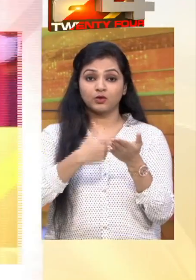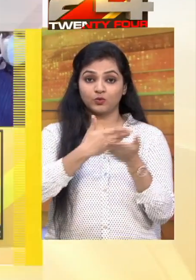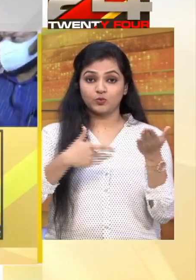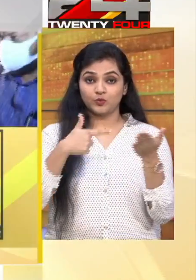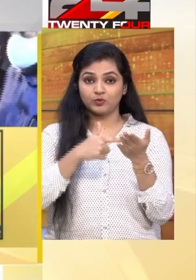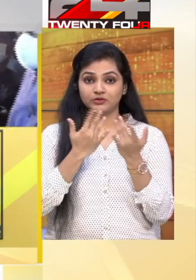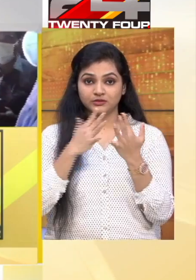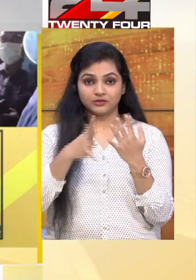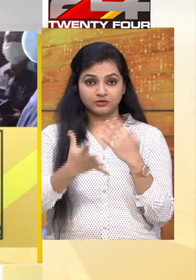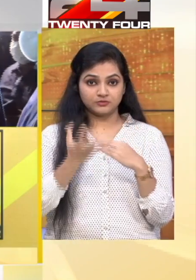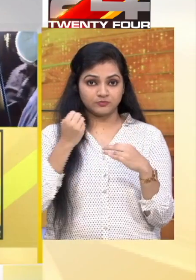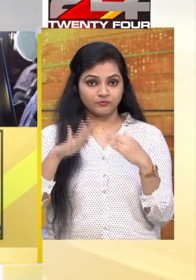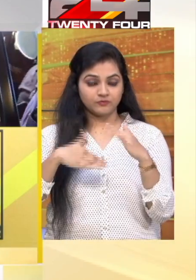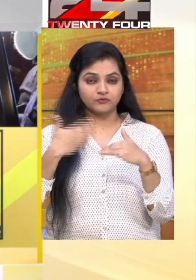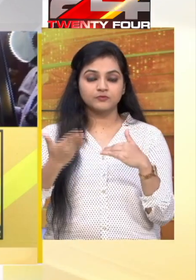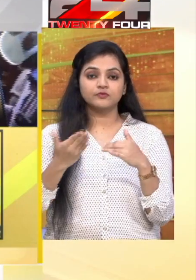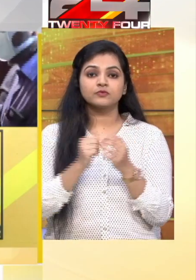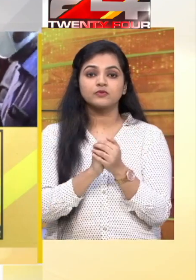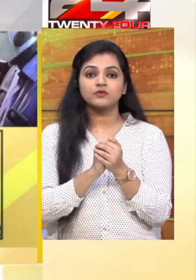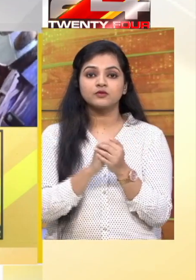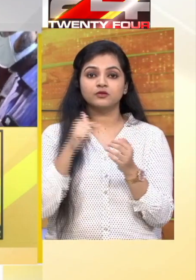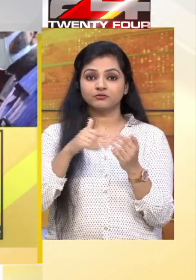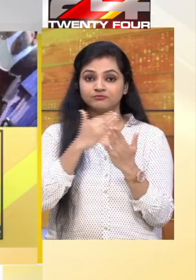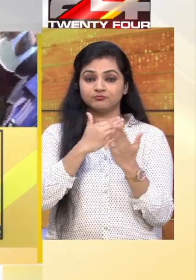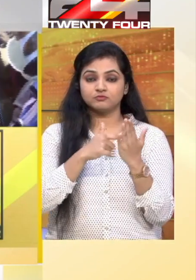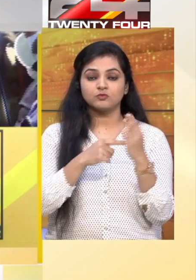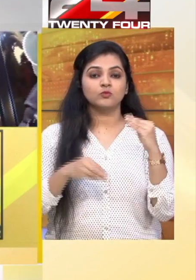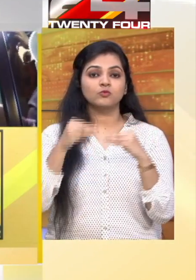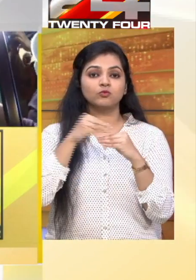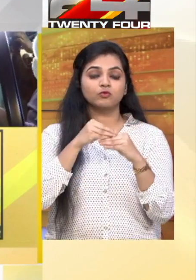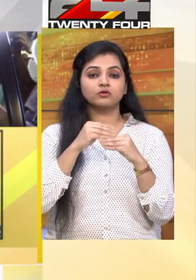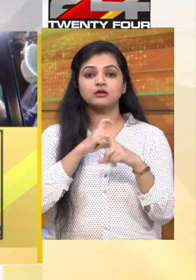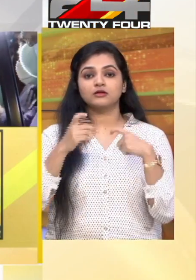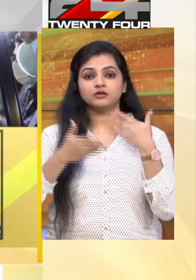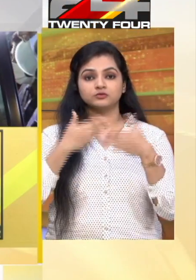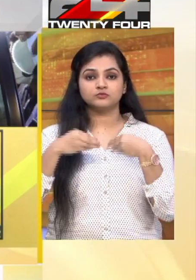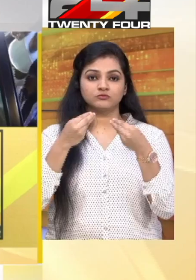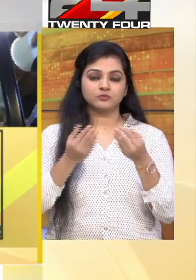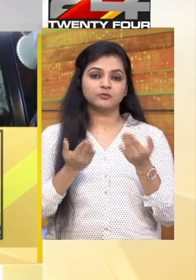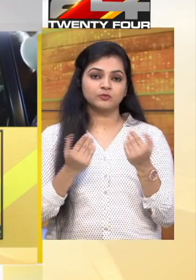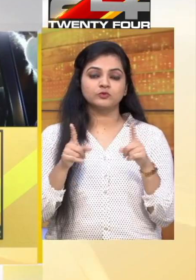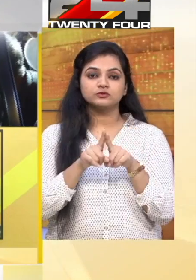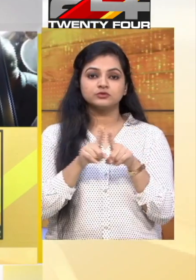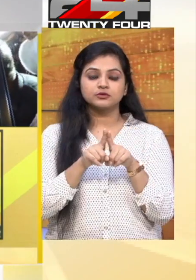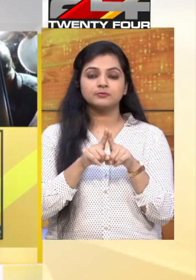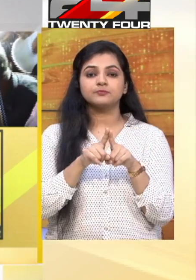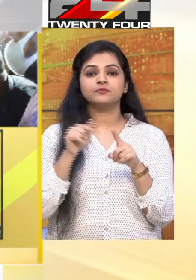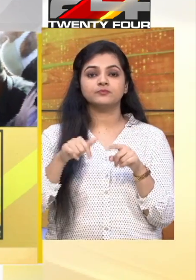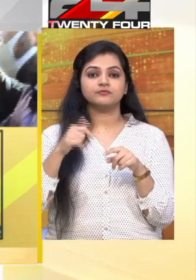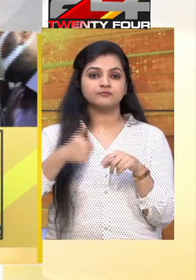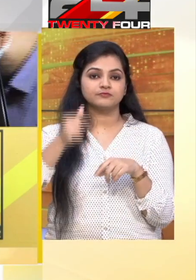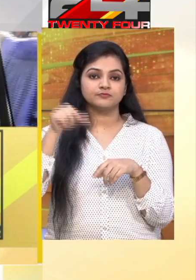അല്ലെങ്കിൽ ഈ പഠന റിപ്പോർട്ട് വന്ന ശേഷം ഇക്കാര്യത്തിൽ കൂടുതൽ വിശദീകരണങ്ങൾ നൽകാം അല്ലെങ്കിൽ തീരുമാനങ്ങൾ എടുക്കാം